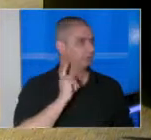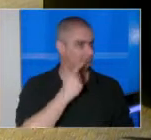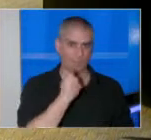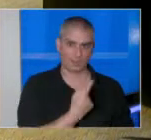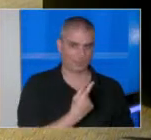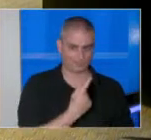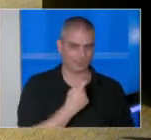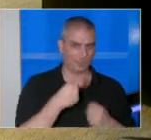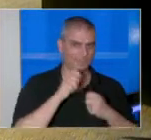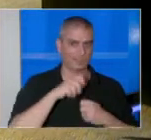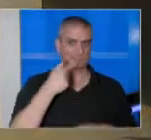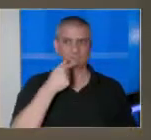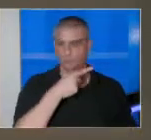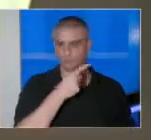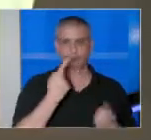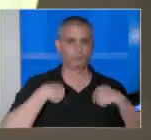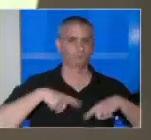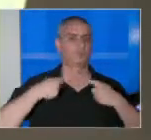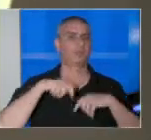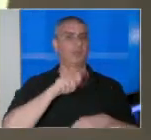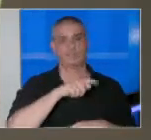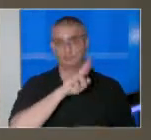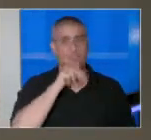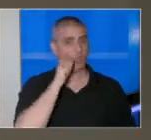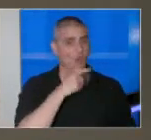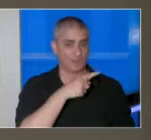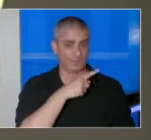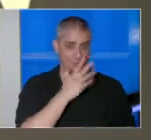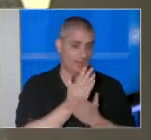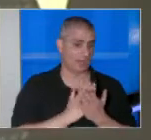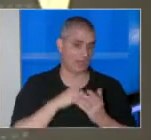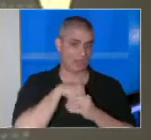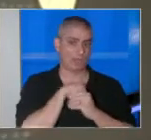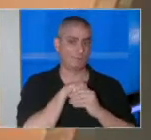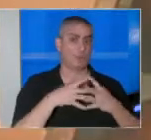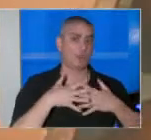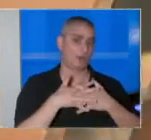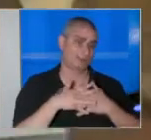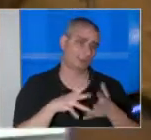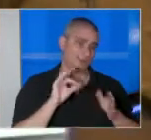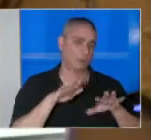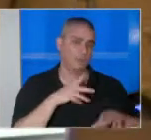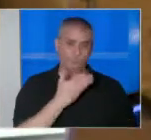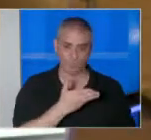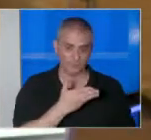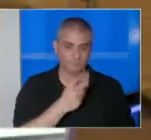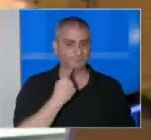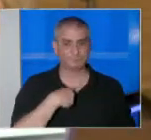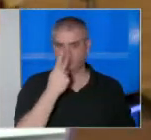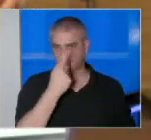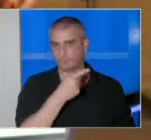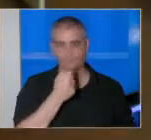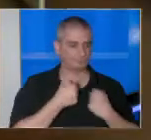להזכיר שחבר הכנסת גינזבורג, יושב ראש ועדת הכנסת מכחול לבן, חלק מהקואליציה הזו, אם תרצה, מהממשלה, ואנחנו רואים